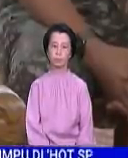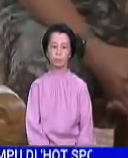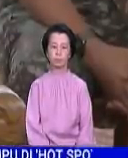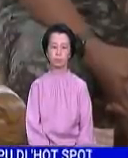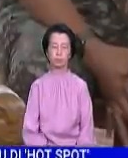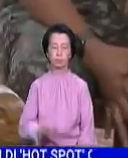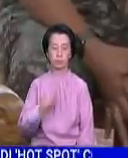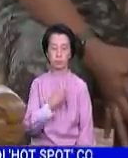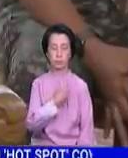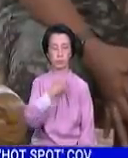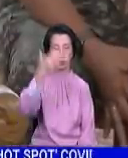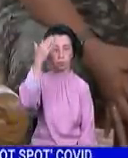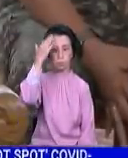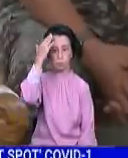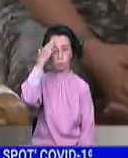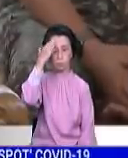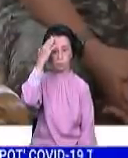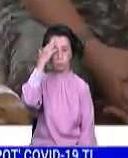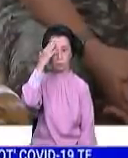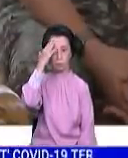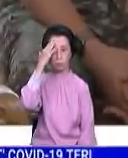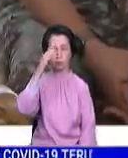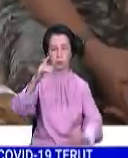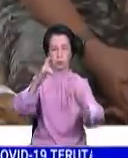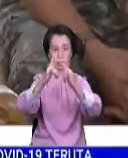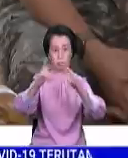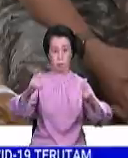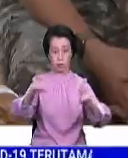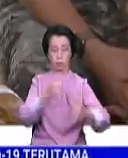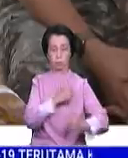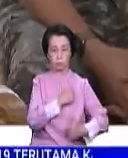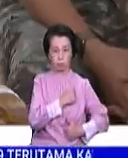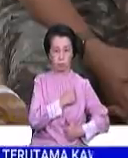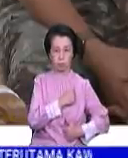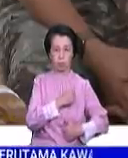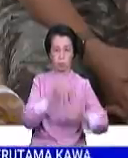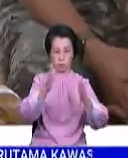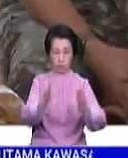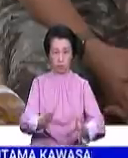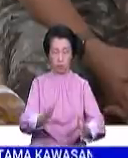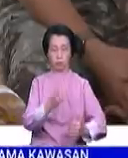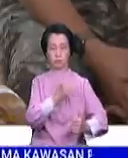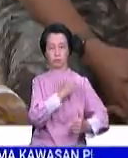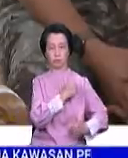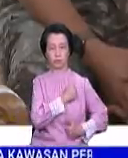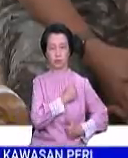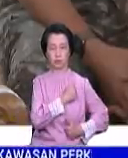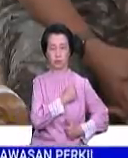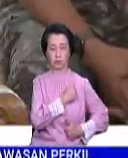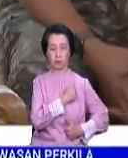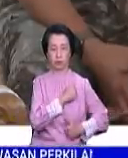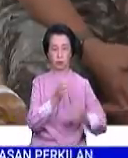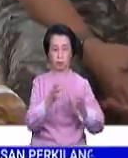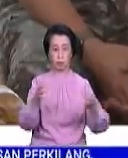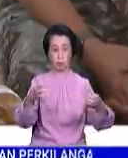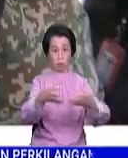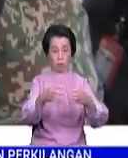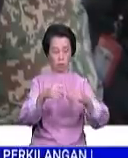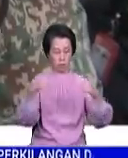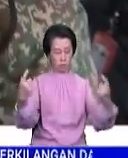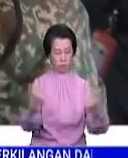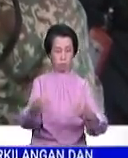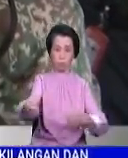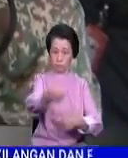Kita mahu supaya di kamp tentera, anggota tentera ini, imuniti berkelompok ataupun herd